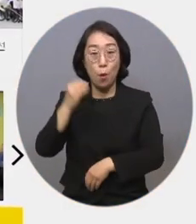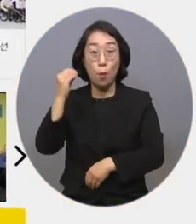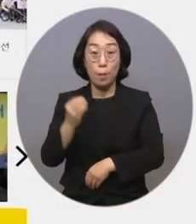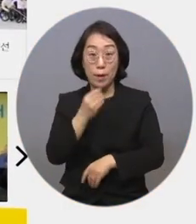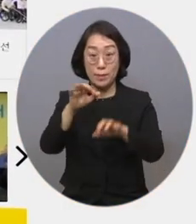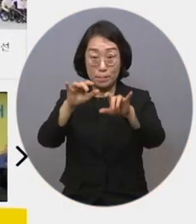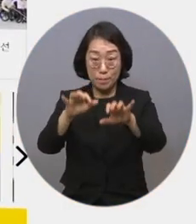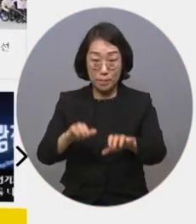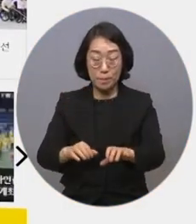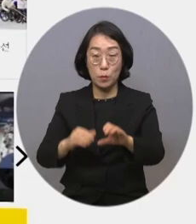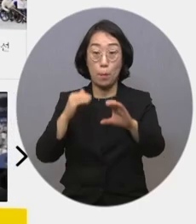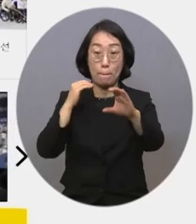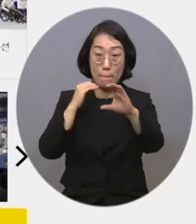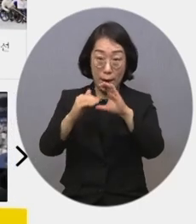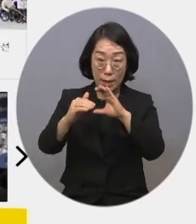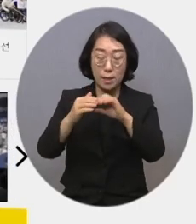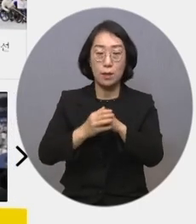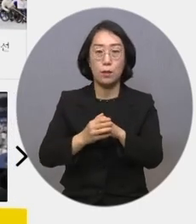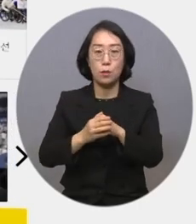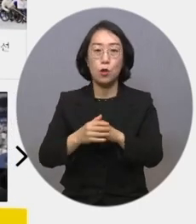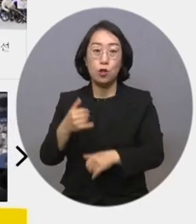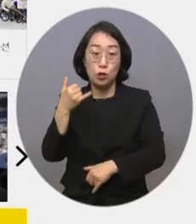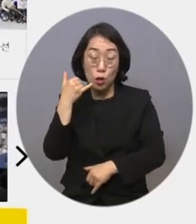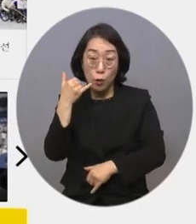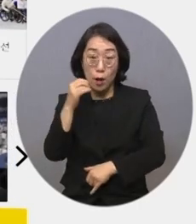홈페이지 또는 전자우편,